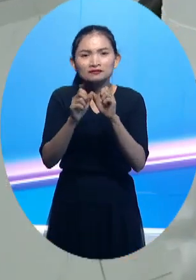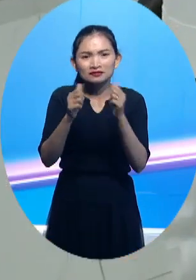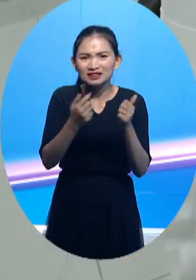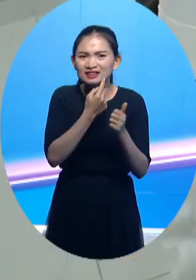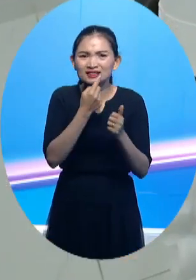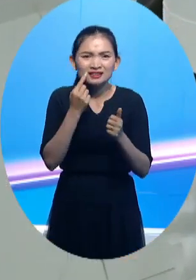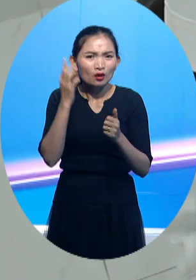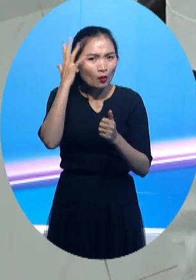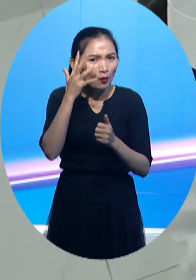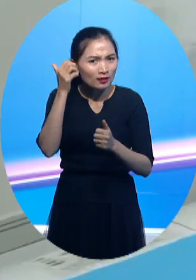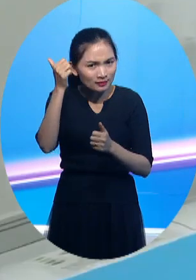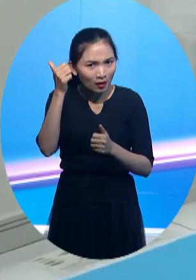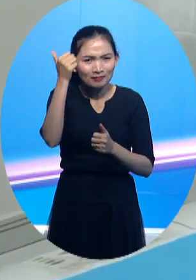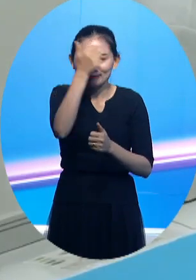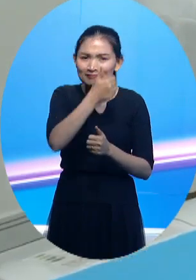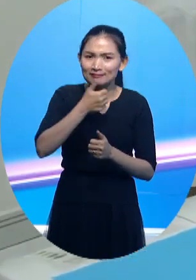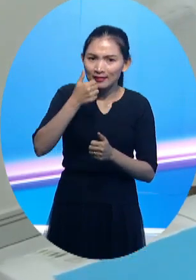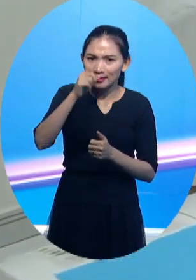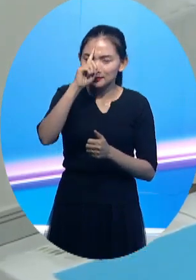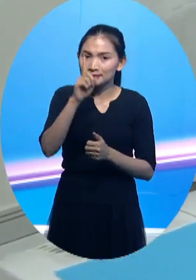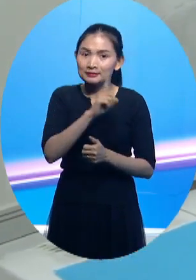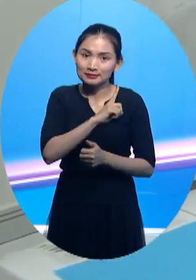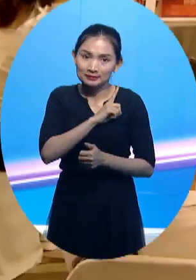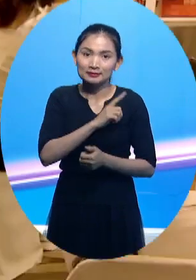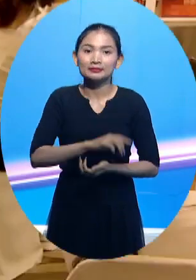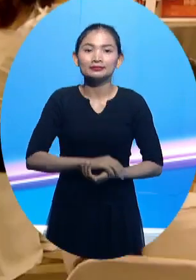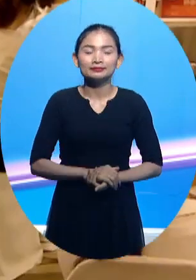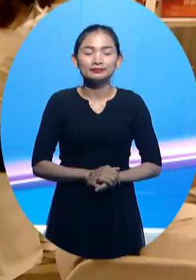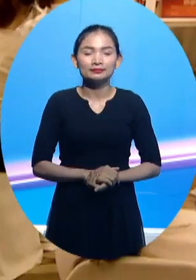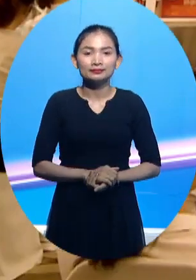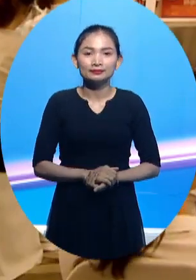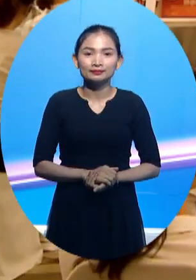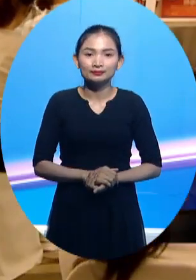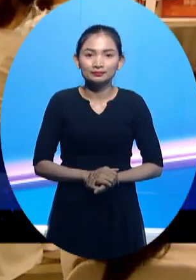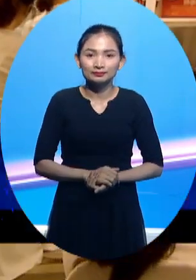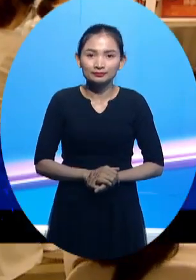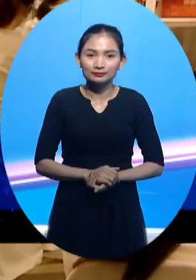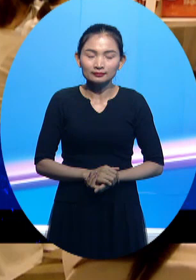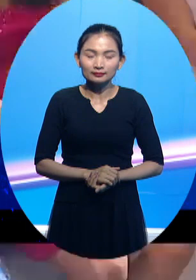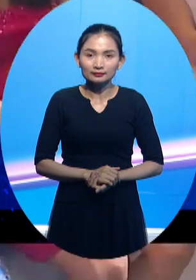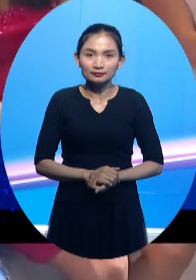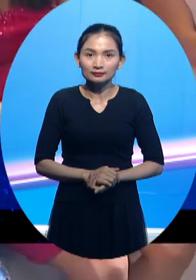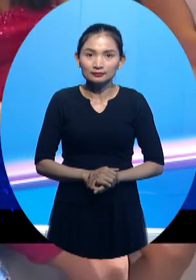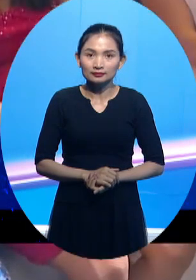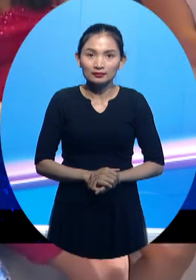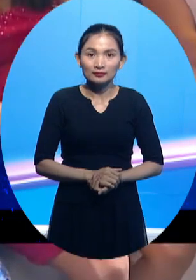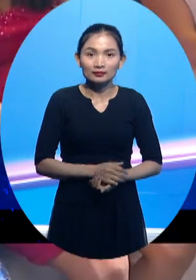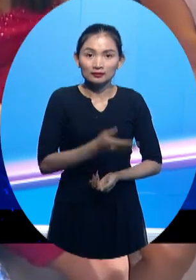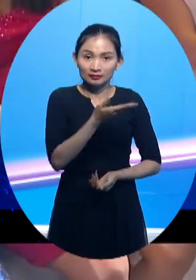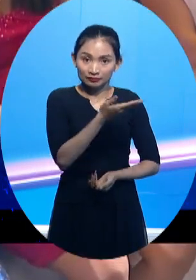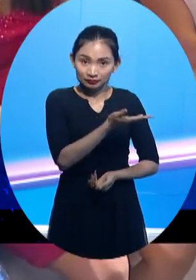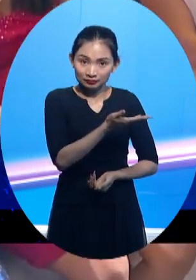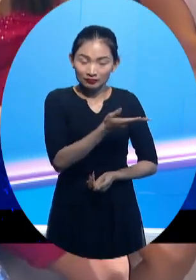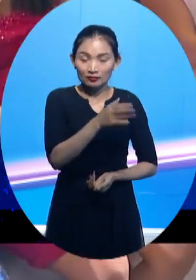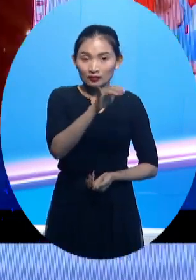thẩm mỹ có tác động đến sự tự tin trong công việc hàng ngày học viện raja Yoga Yogi xuân